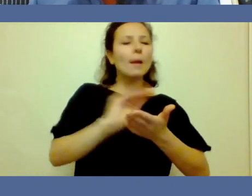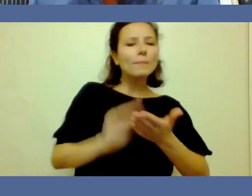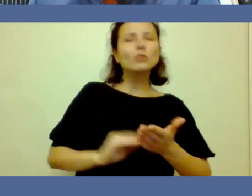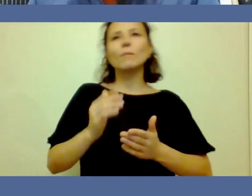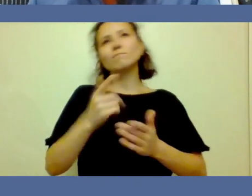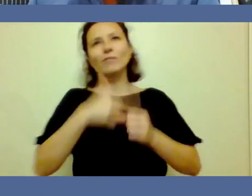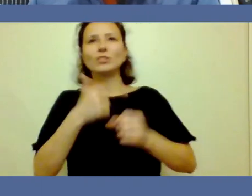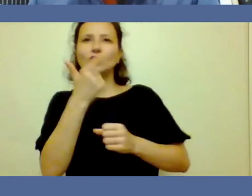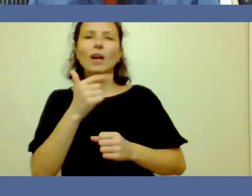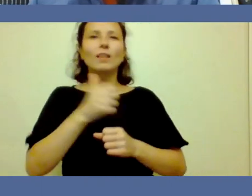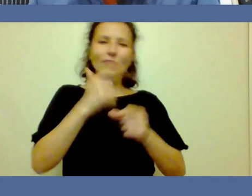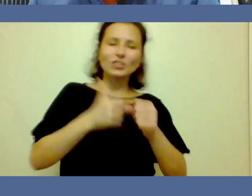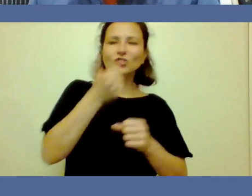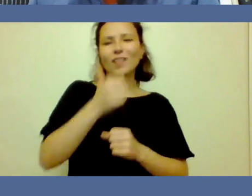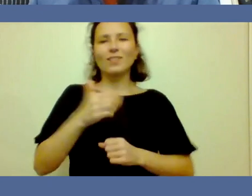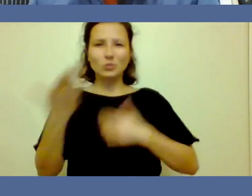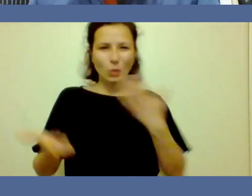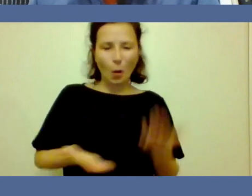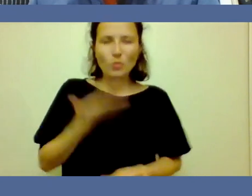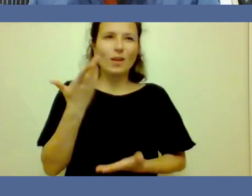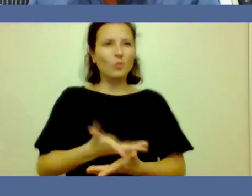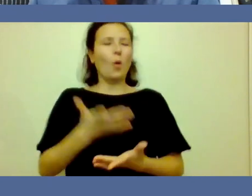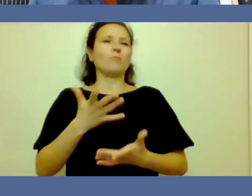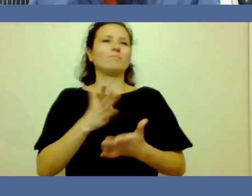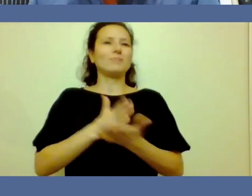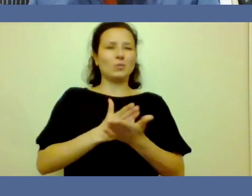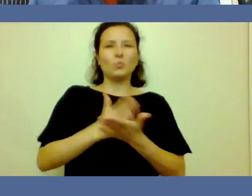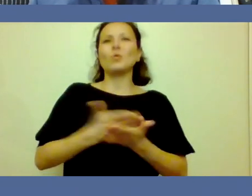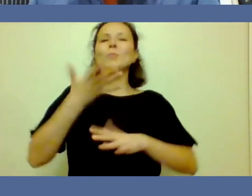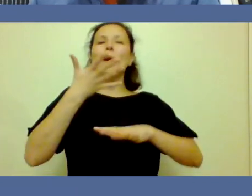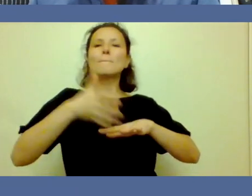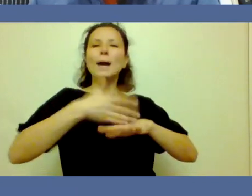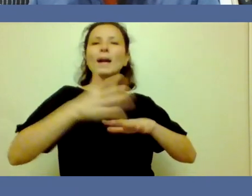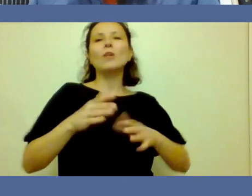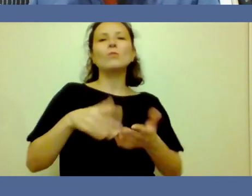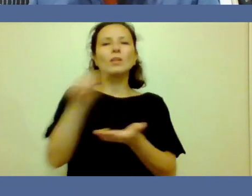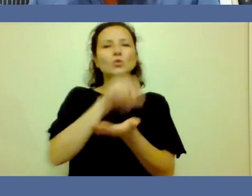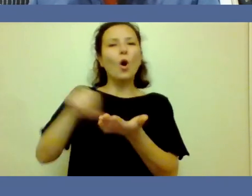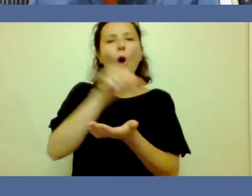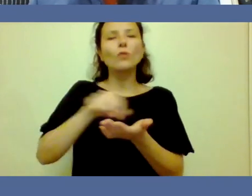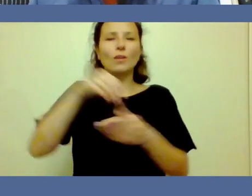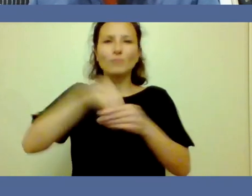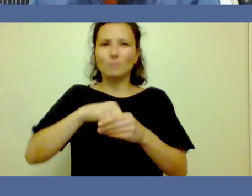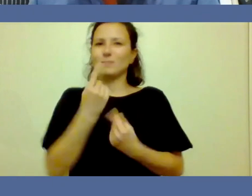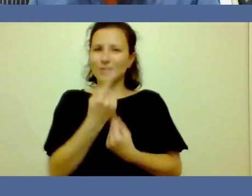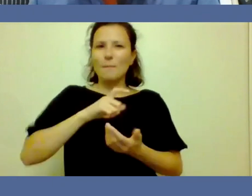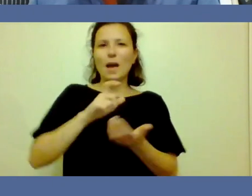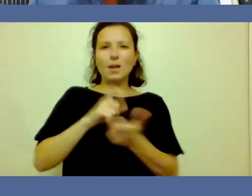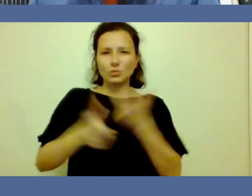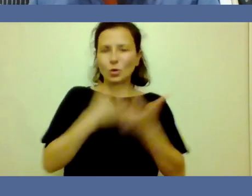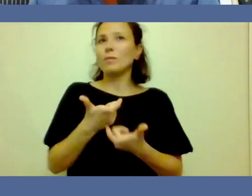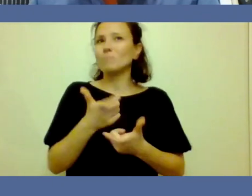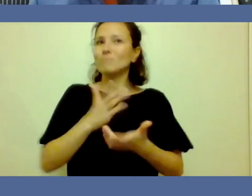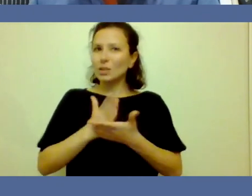to wtedy zasługuję na makaron z sosem, który sobie sama zrobię, bo to też jest taki rodzaj,